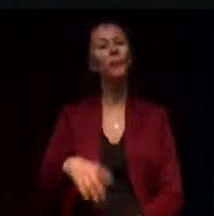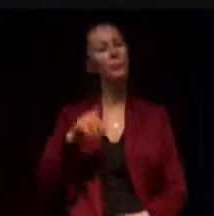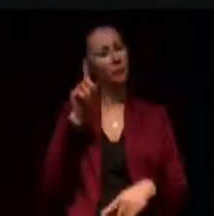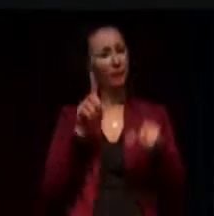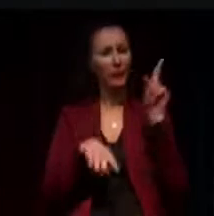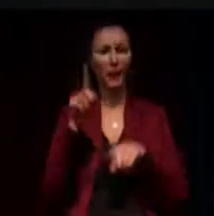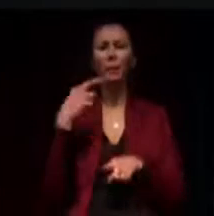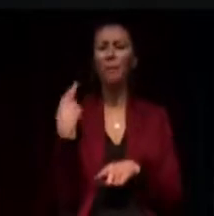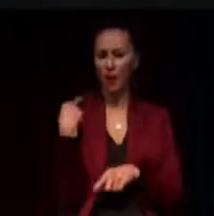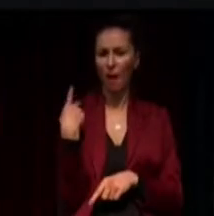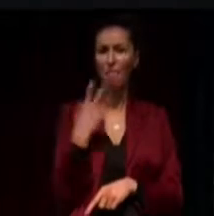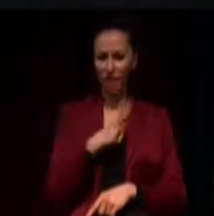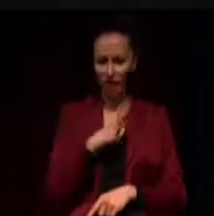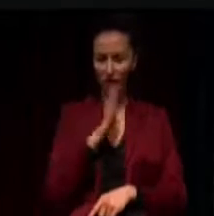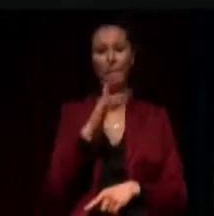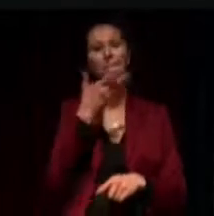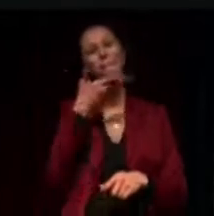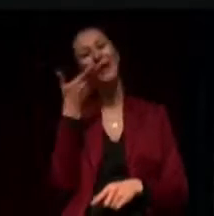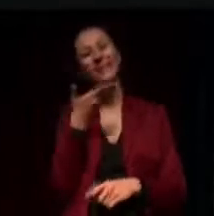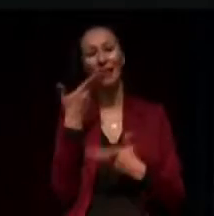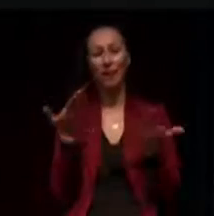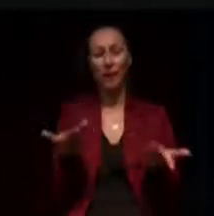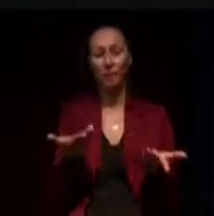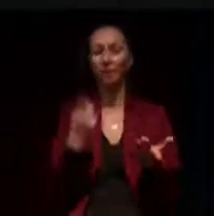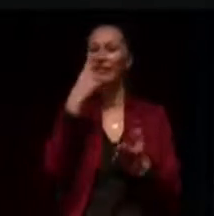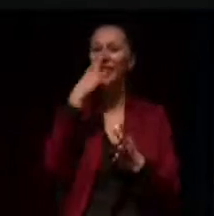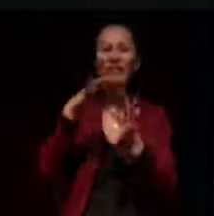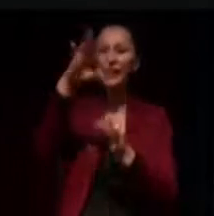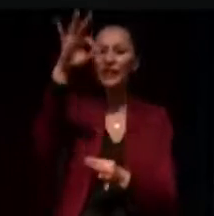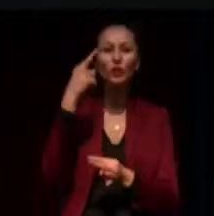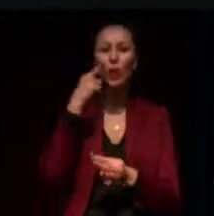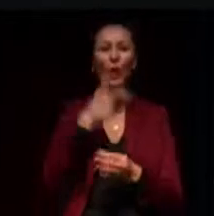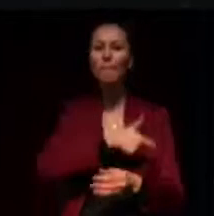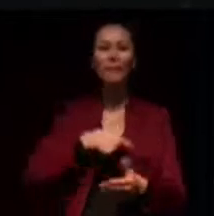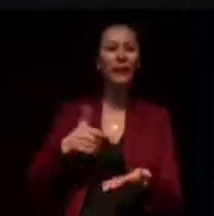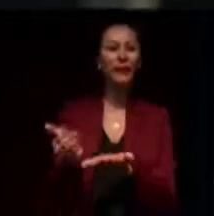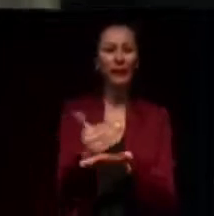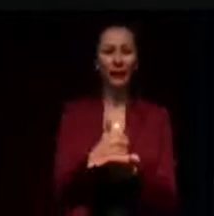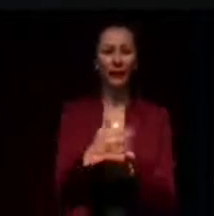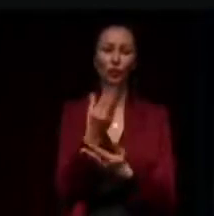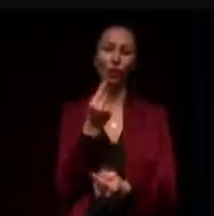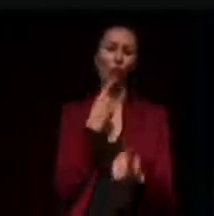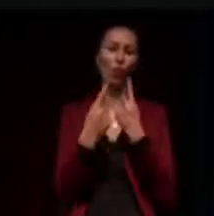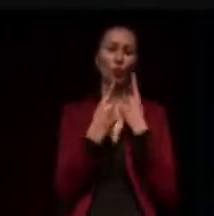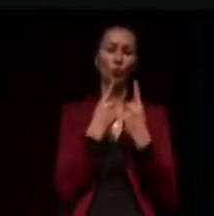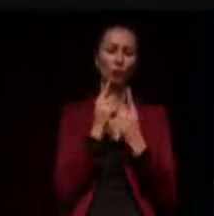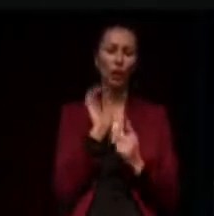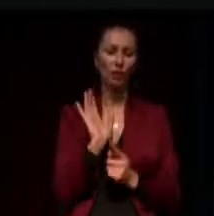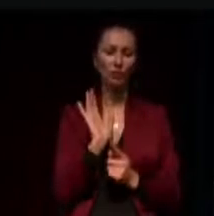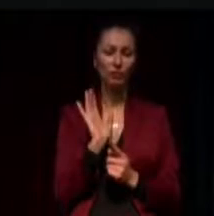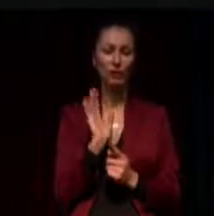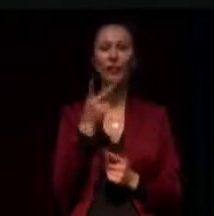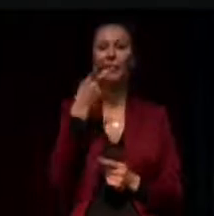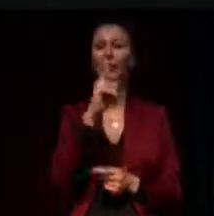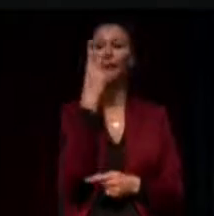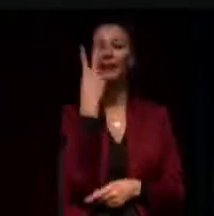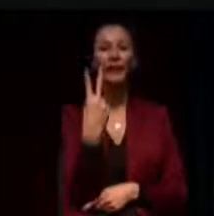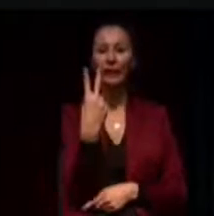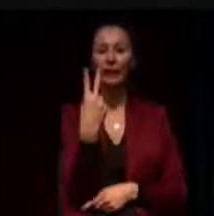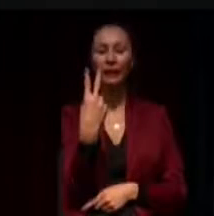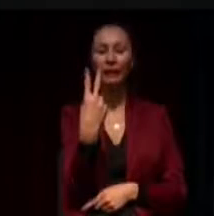bir takım rakamlar var tabii ki. Yani mesela kişi başı milli gelir meselesi çok konuşulan bir şey.